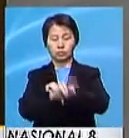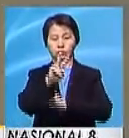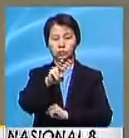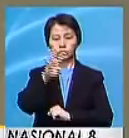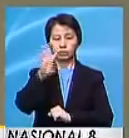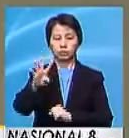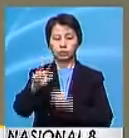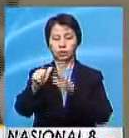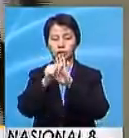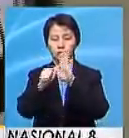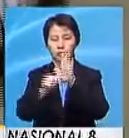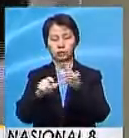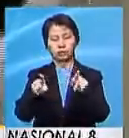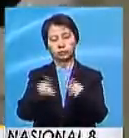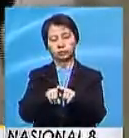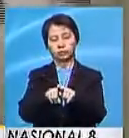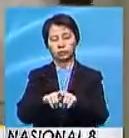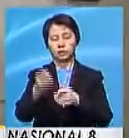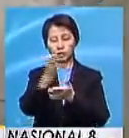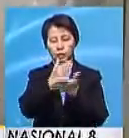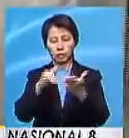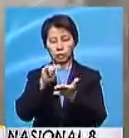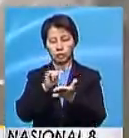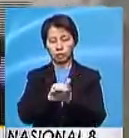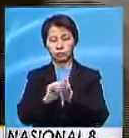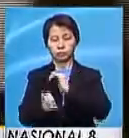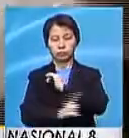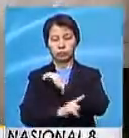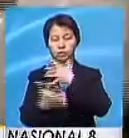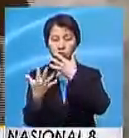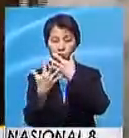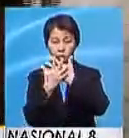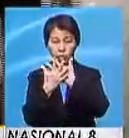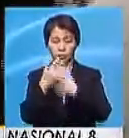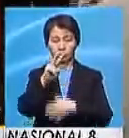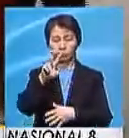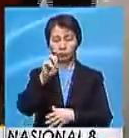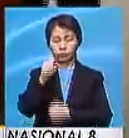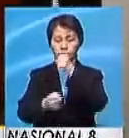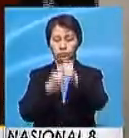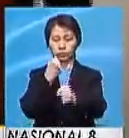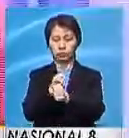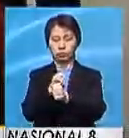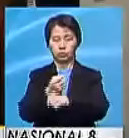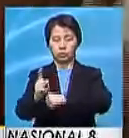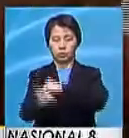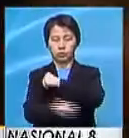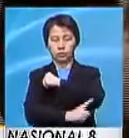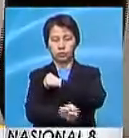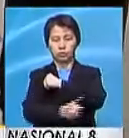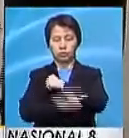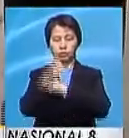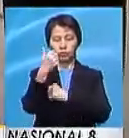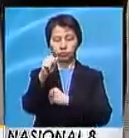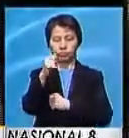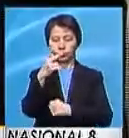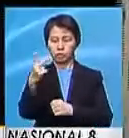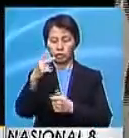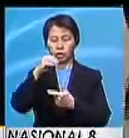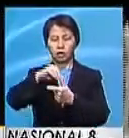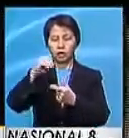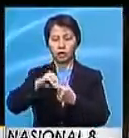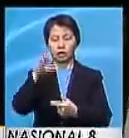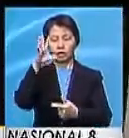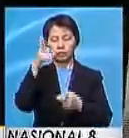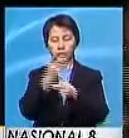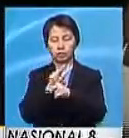24 Akta Sama. Seksyen itu memperuntukkan hukuman penjara maksimum 20 tahun dan denda tidak kurang RM10,000 atau 5 kali